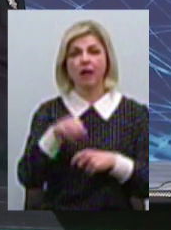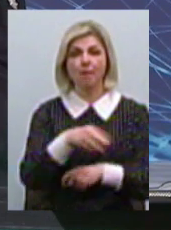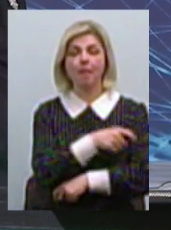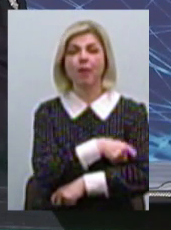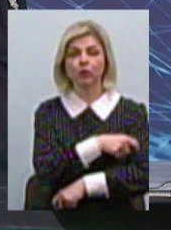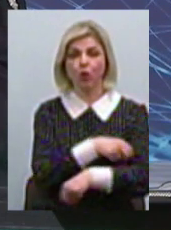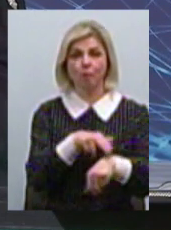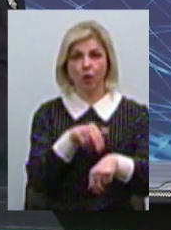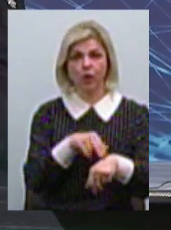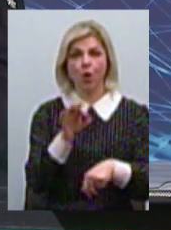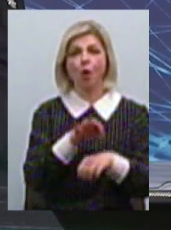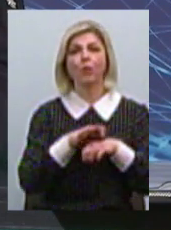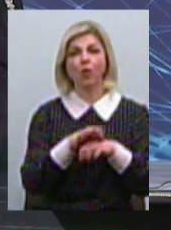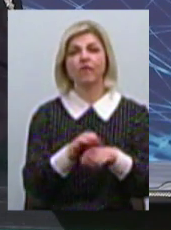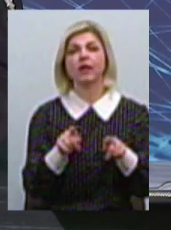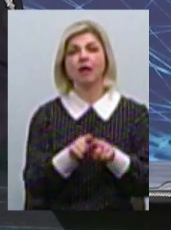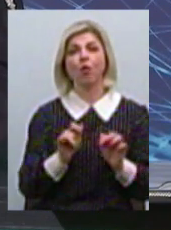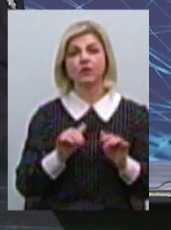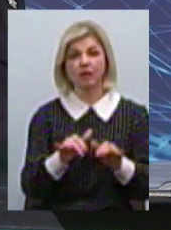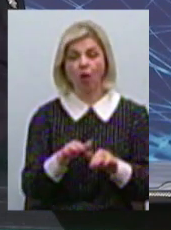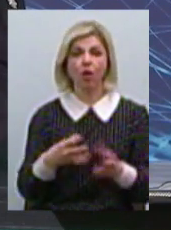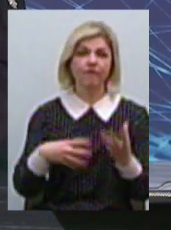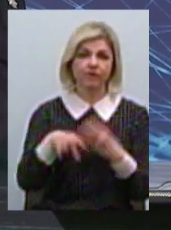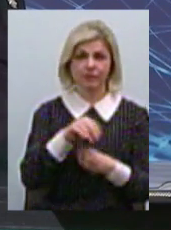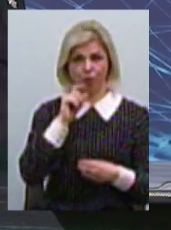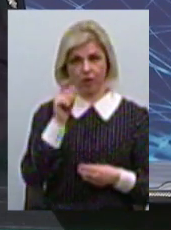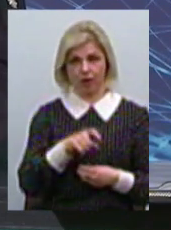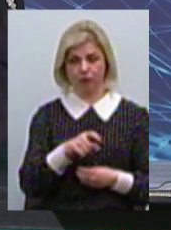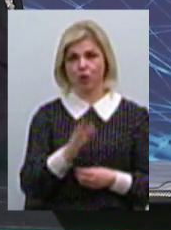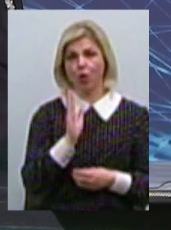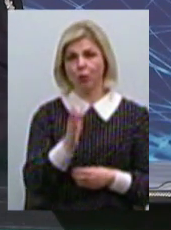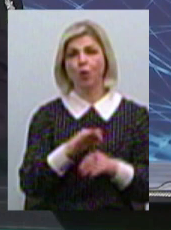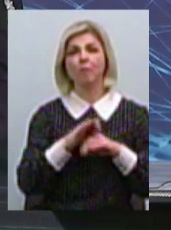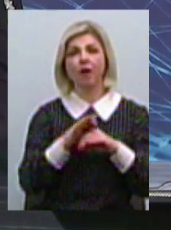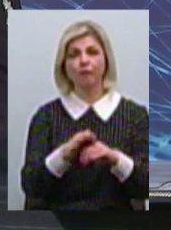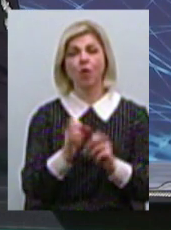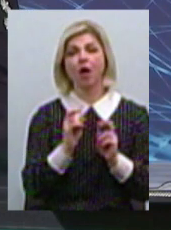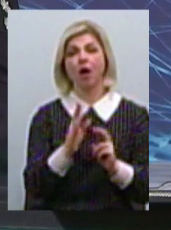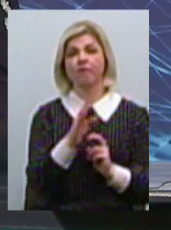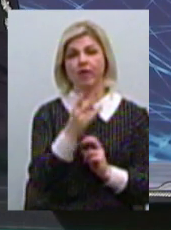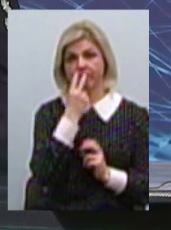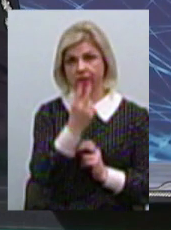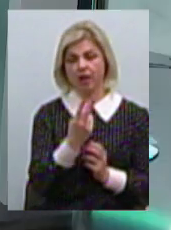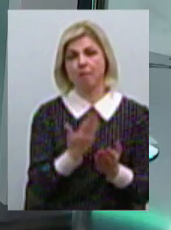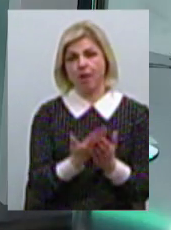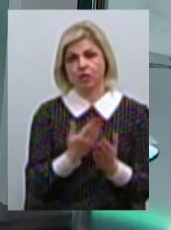щодо проведення даного заходу по всій Україні. І буде проводитись він, як ви бачите, майже